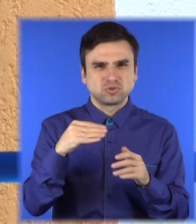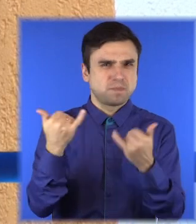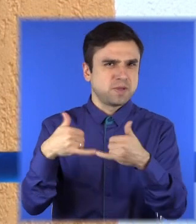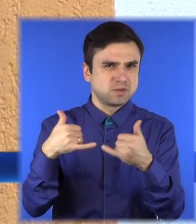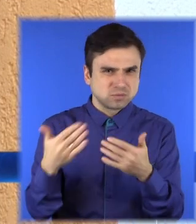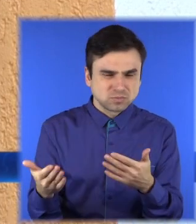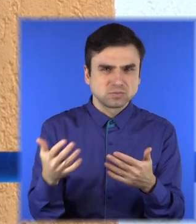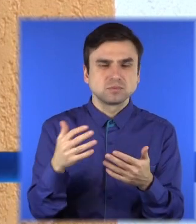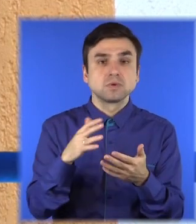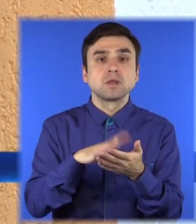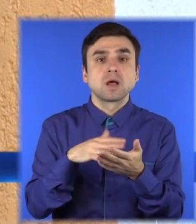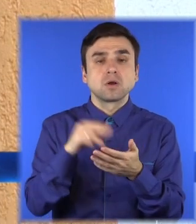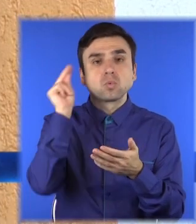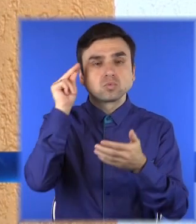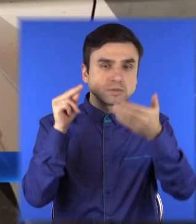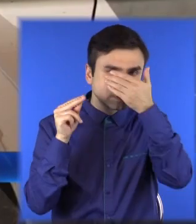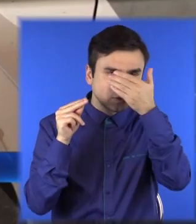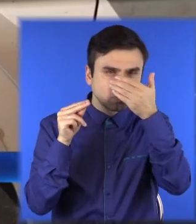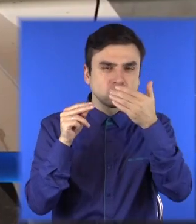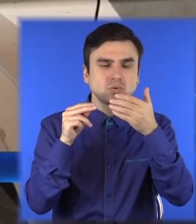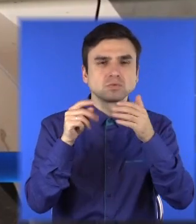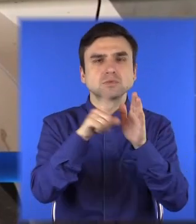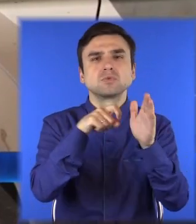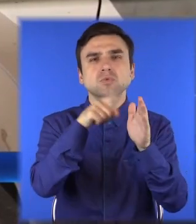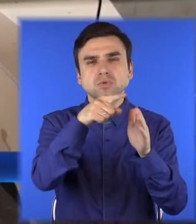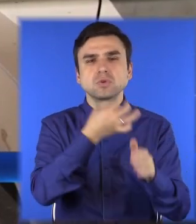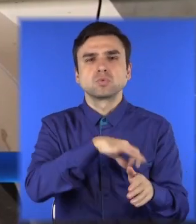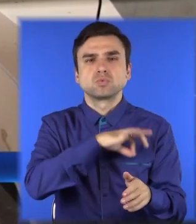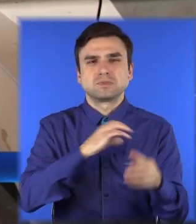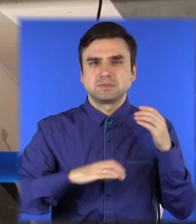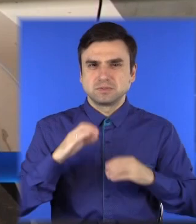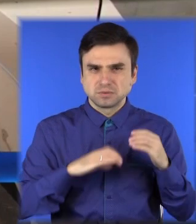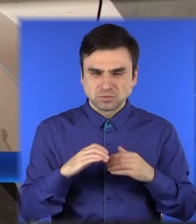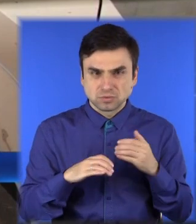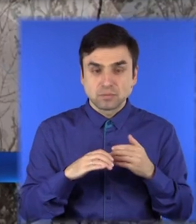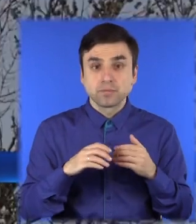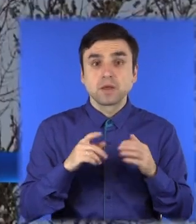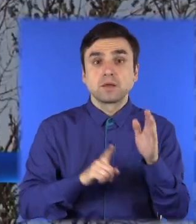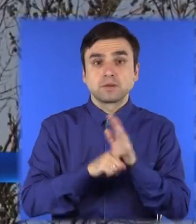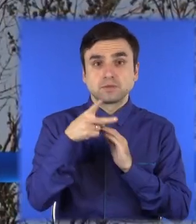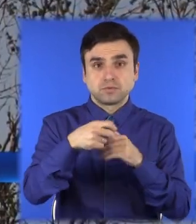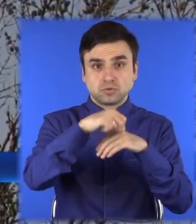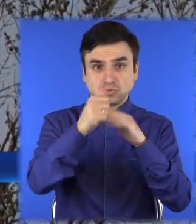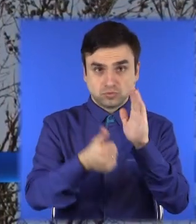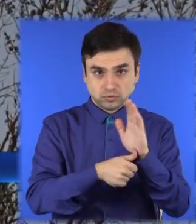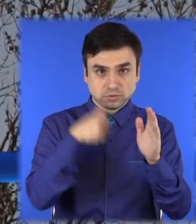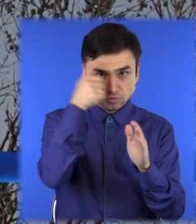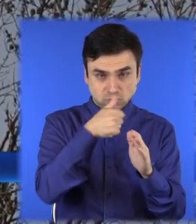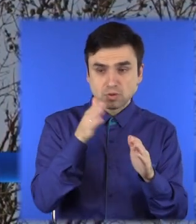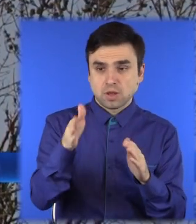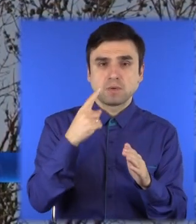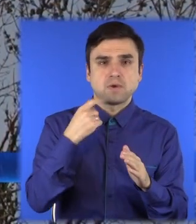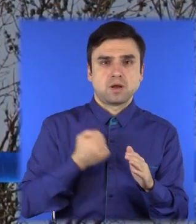України. Заочно вчився у Донецькому юридичному інституті. З 2016-го служив за контрактом у